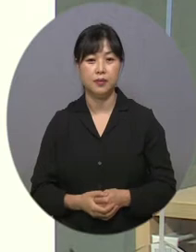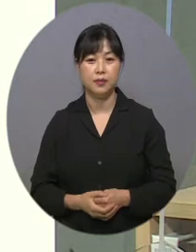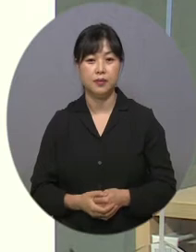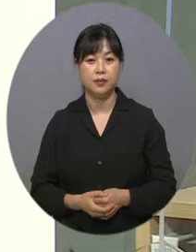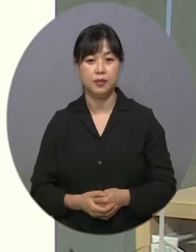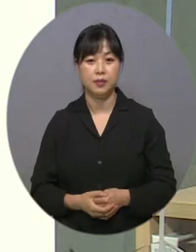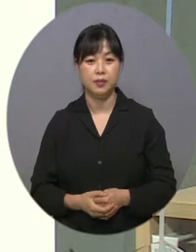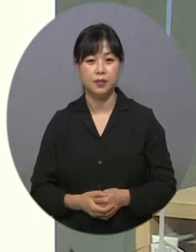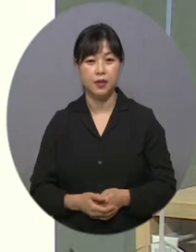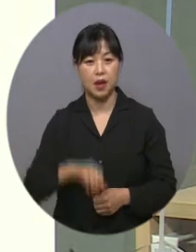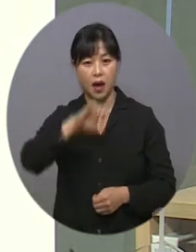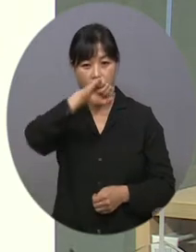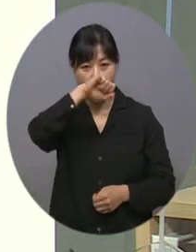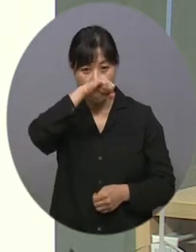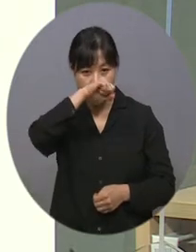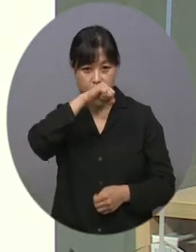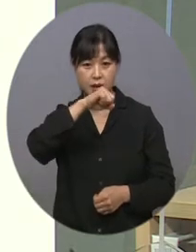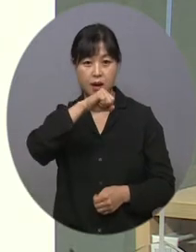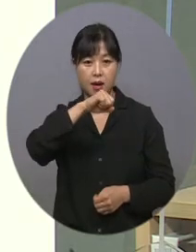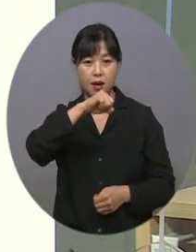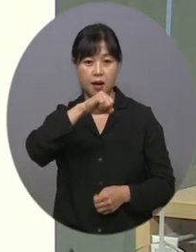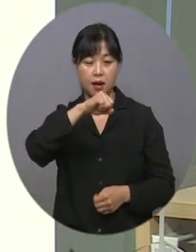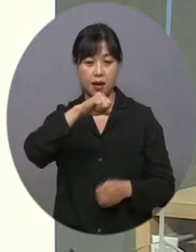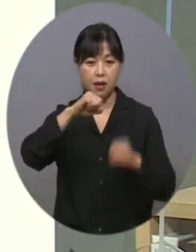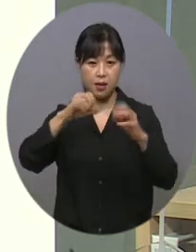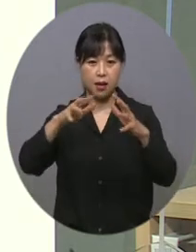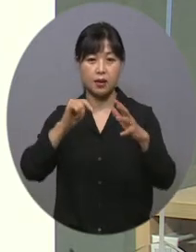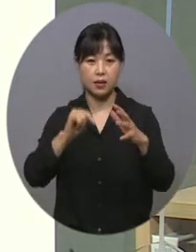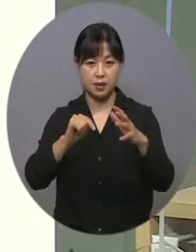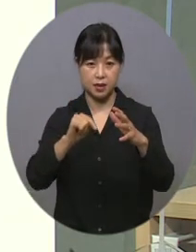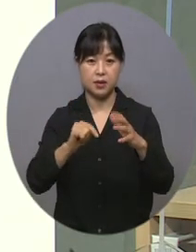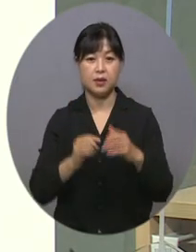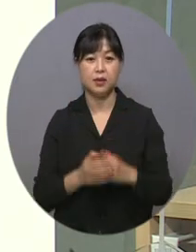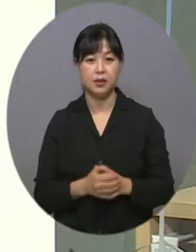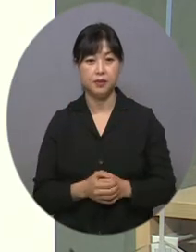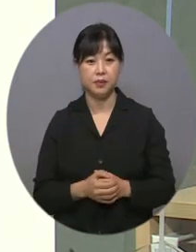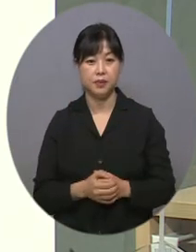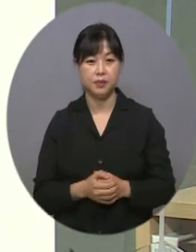그런데 지금 아프리카 대륙에는 예.